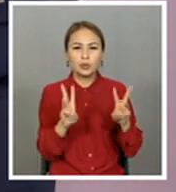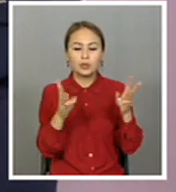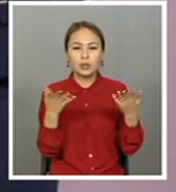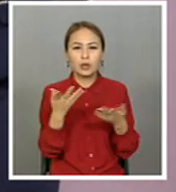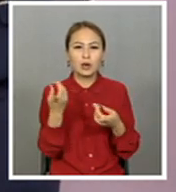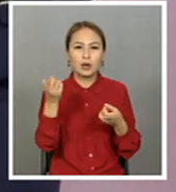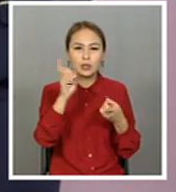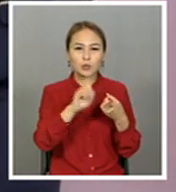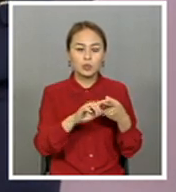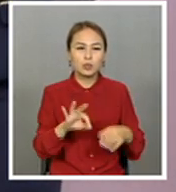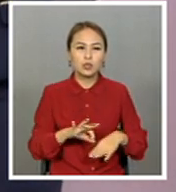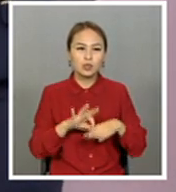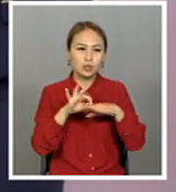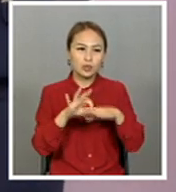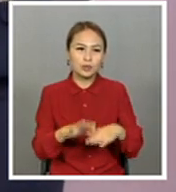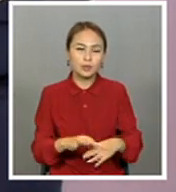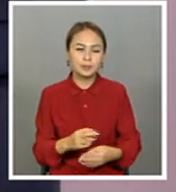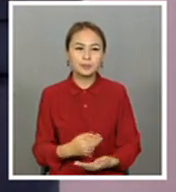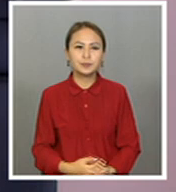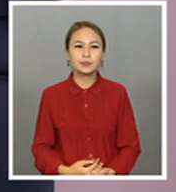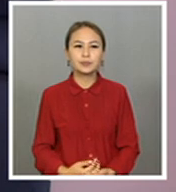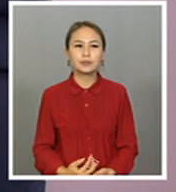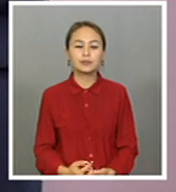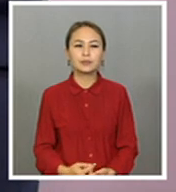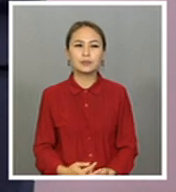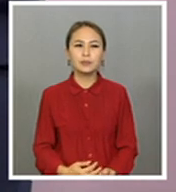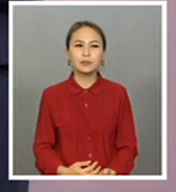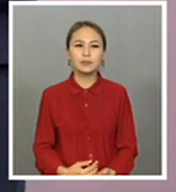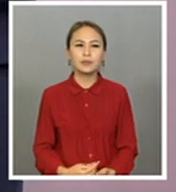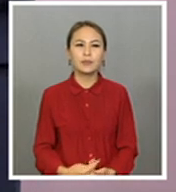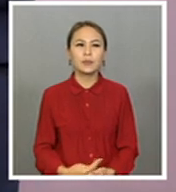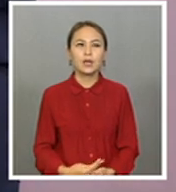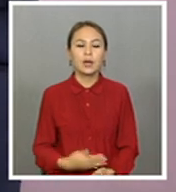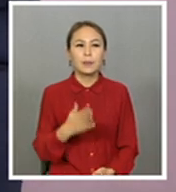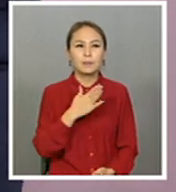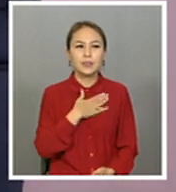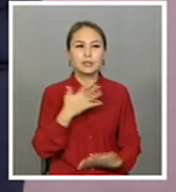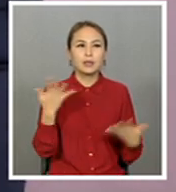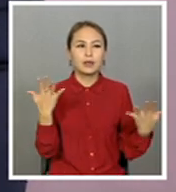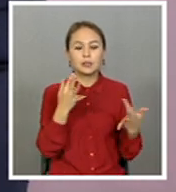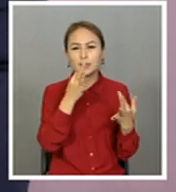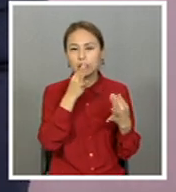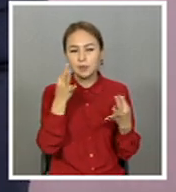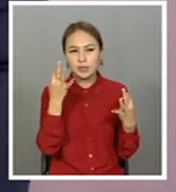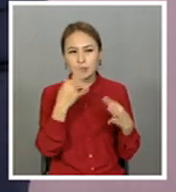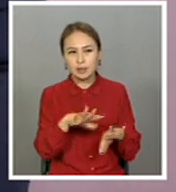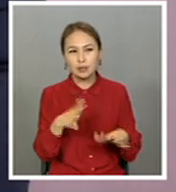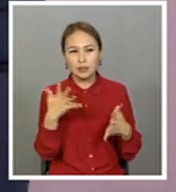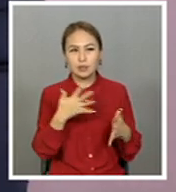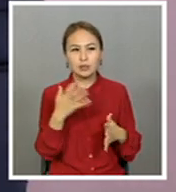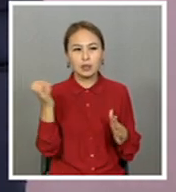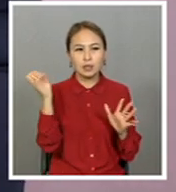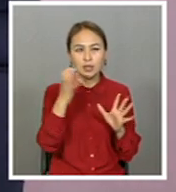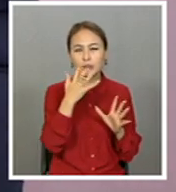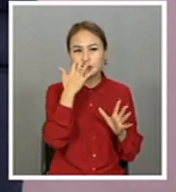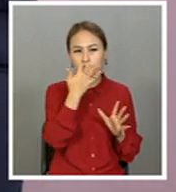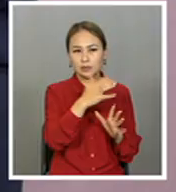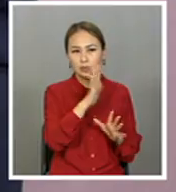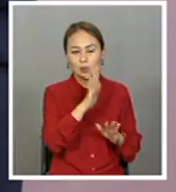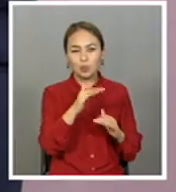қатысуымен жүреді. Біз қандайда бір затты қыздырсақ, оның